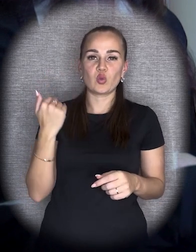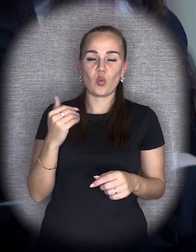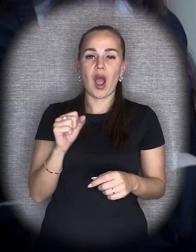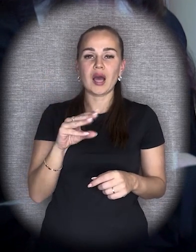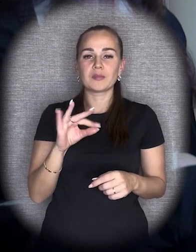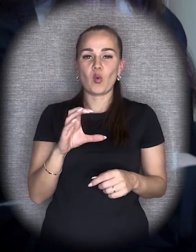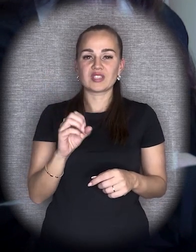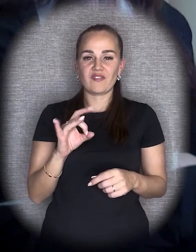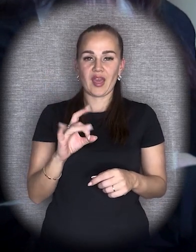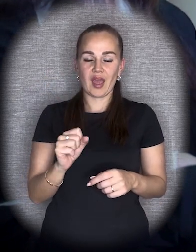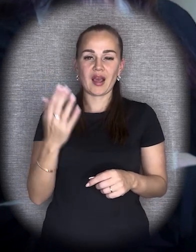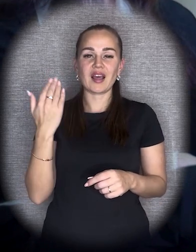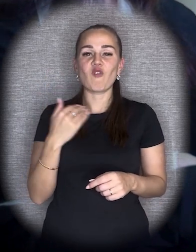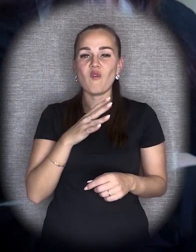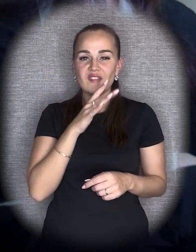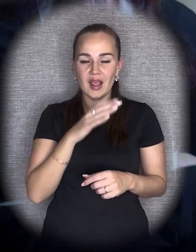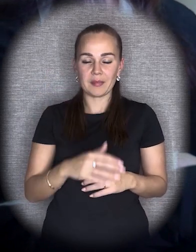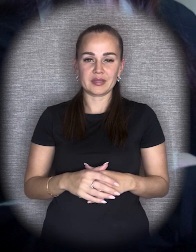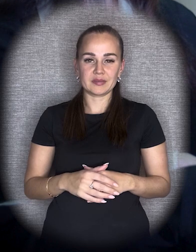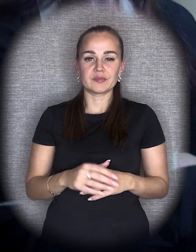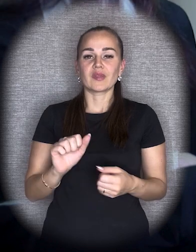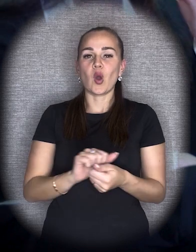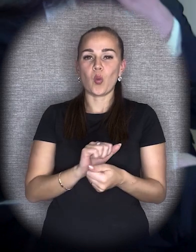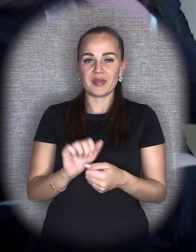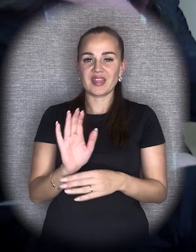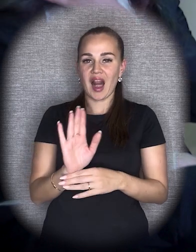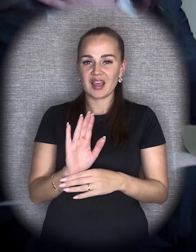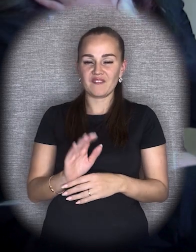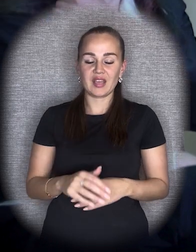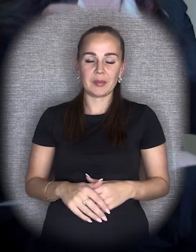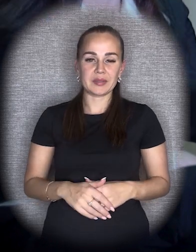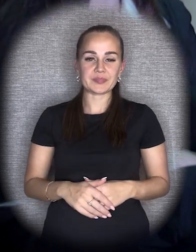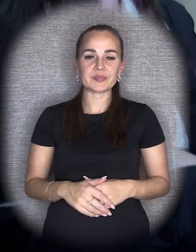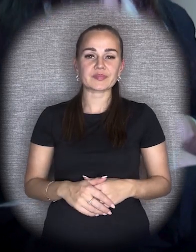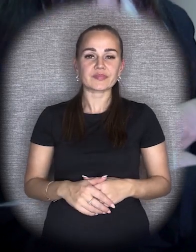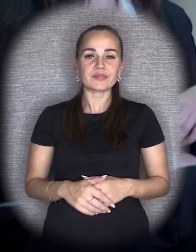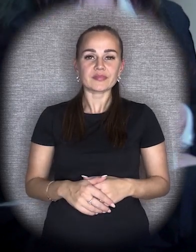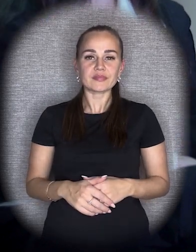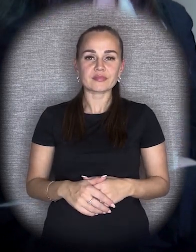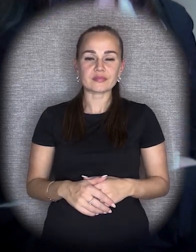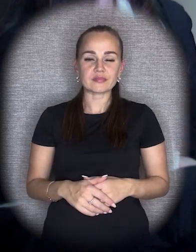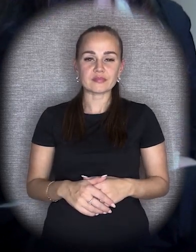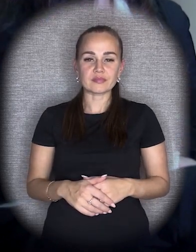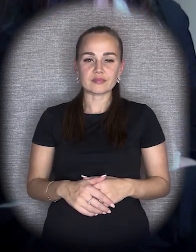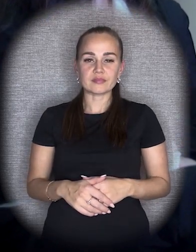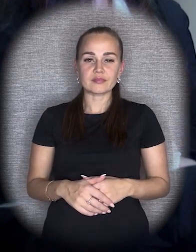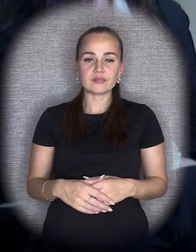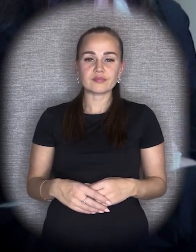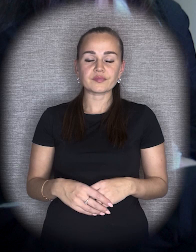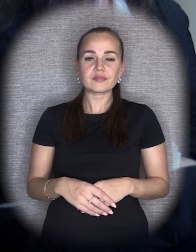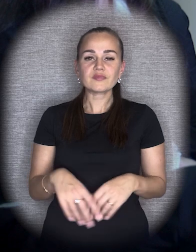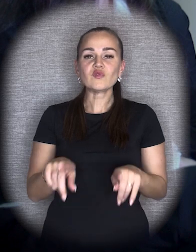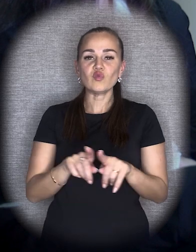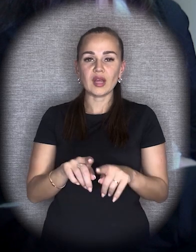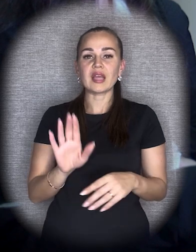каких-то первых художественных фильмов, документальных, которые были, собственно, явлением тоже для эпохи. Такие